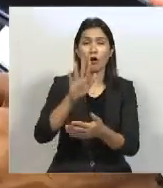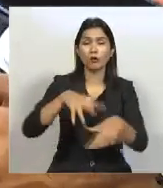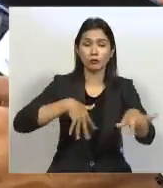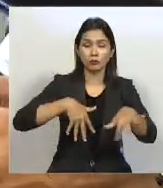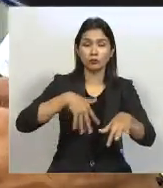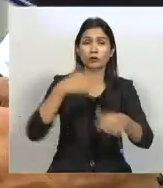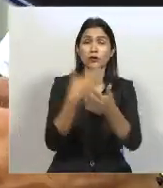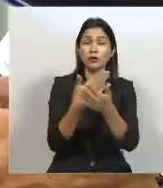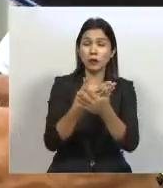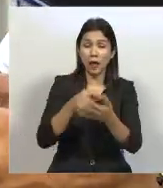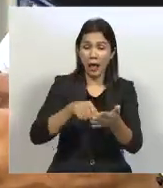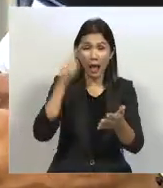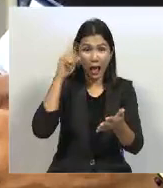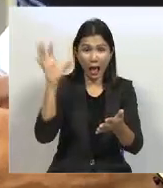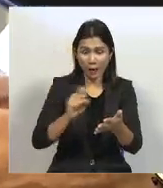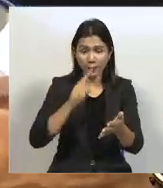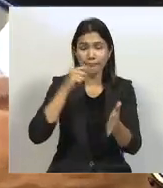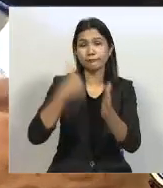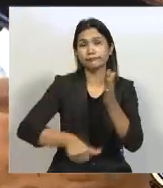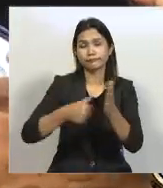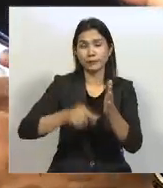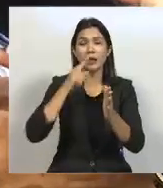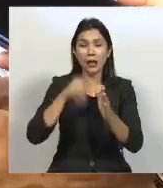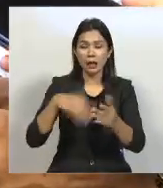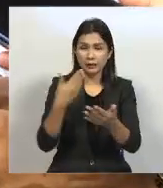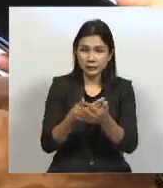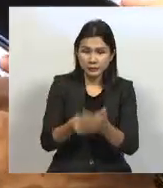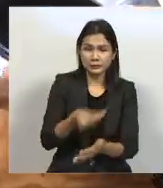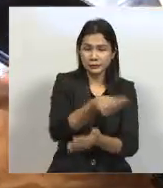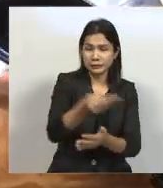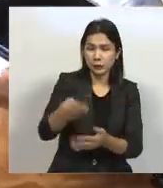ชาชนเนี่ยลงไปอย่างถูกที่ถูกทางนะคะเพื่อกระตุ้นเศรษฐกิจ